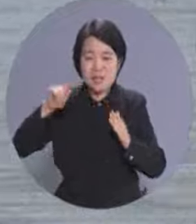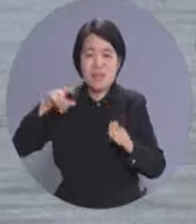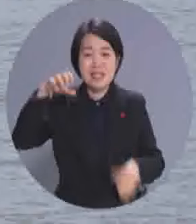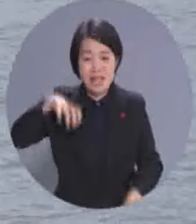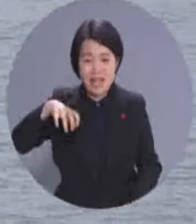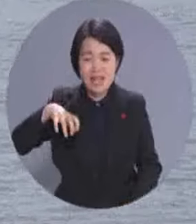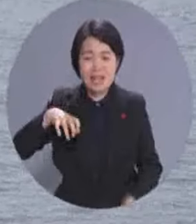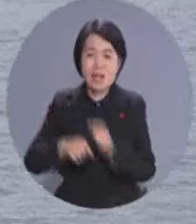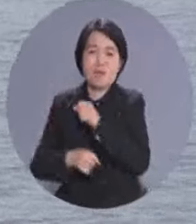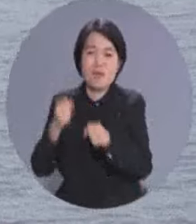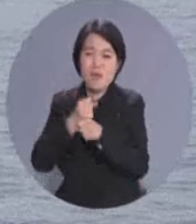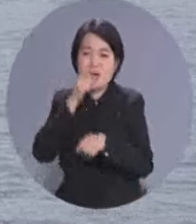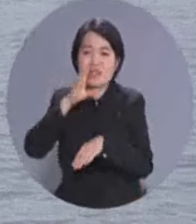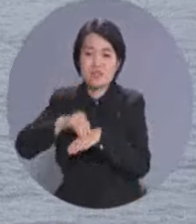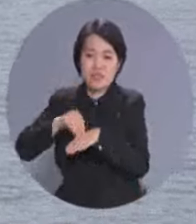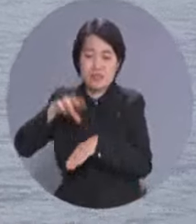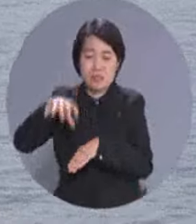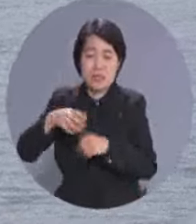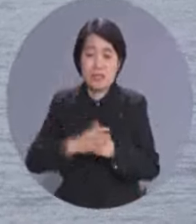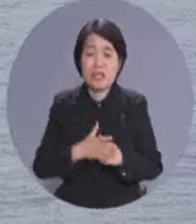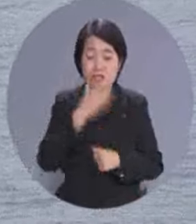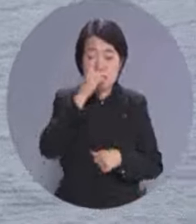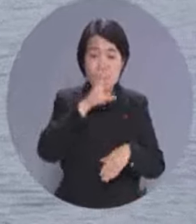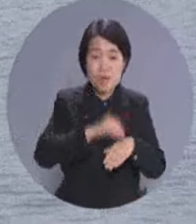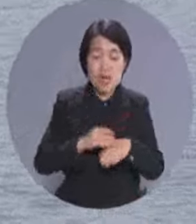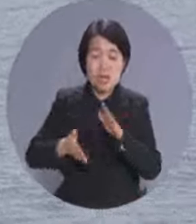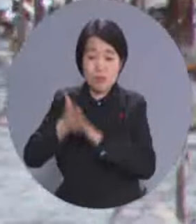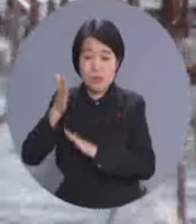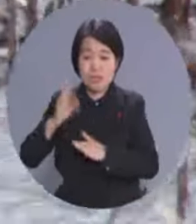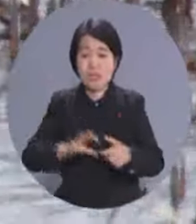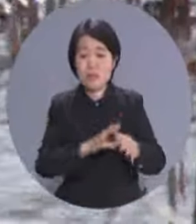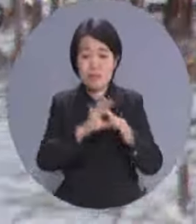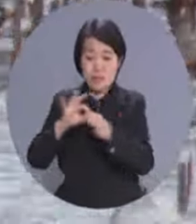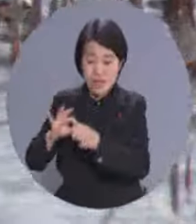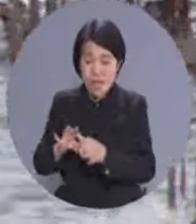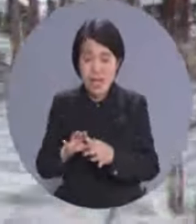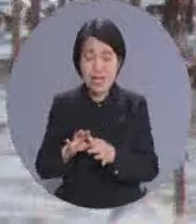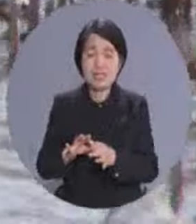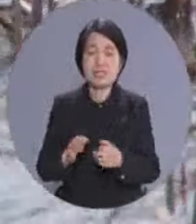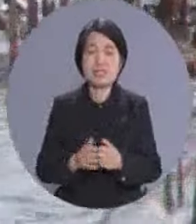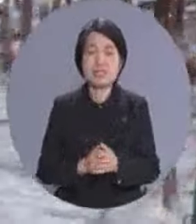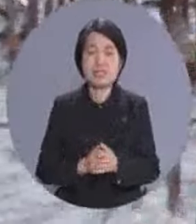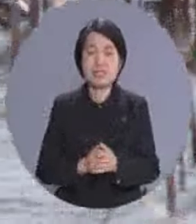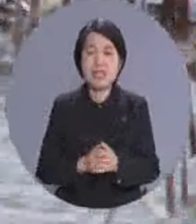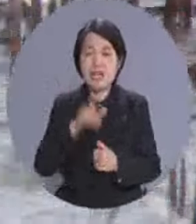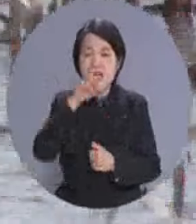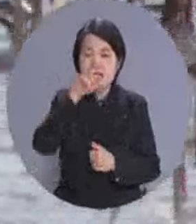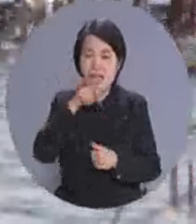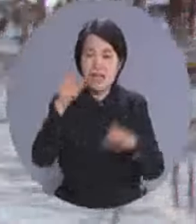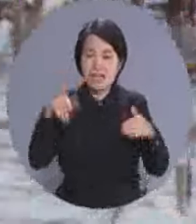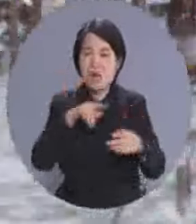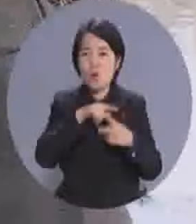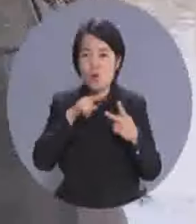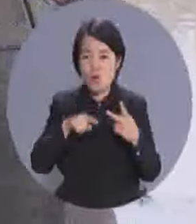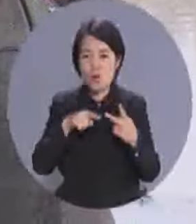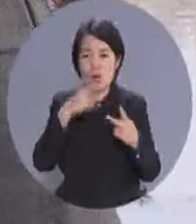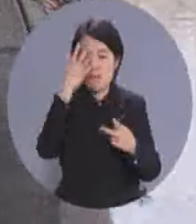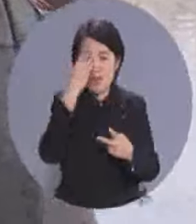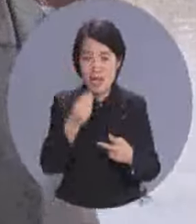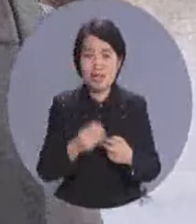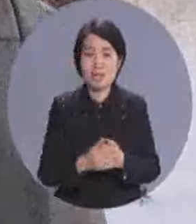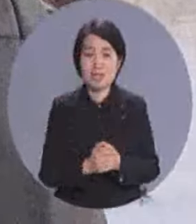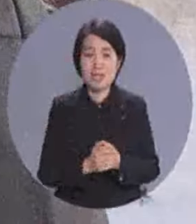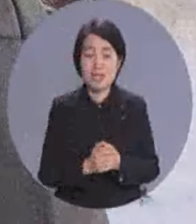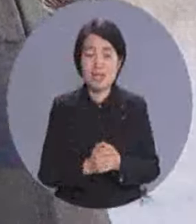복원습지입니다. 최근에는 순천만과 도심을 잇는 깃대종, 큰고니의 먹이활동 모습도 포착됐습니다.